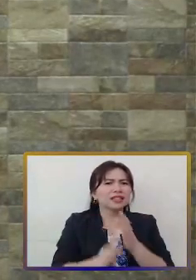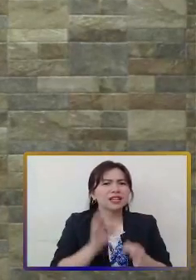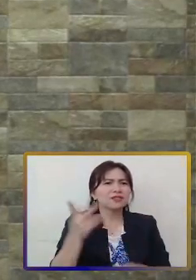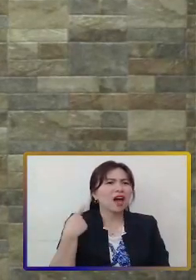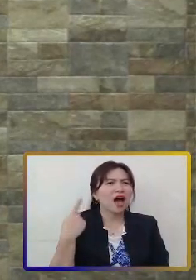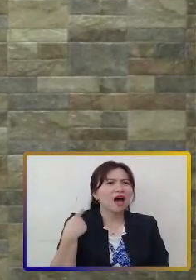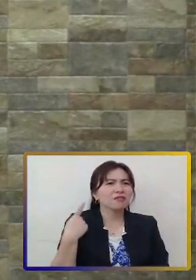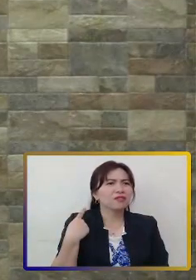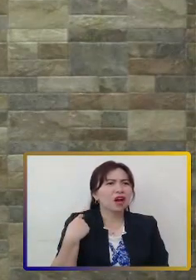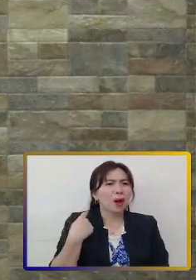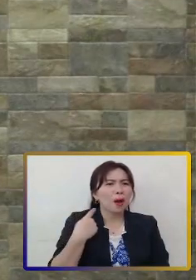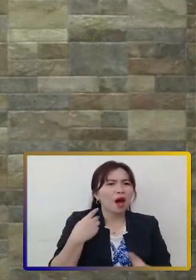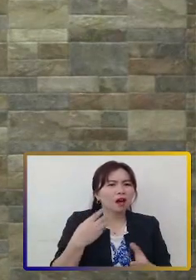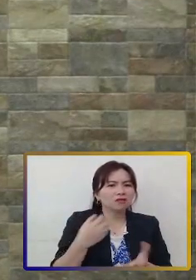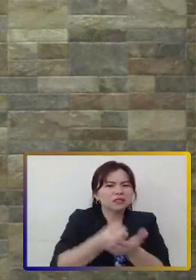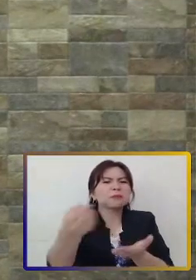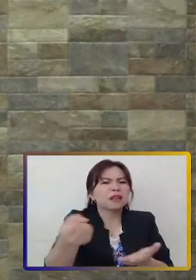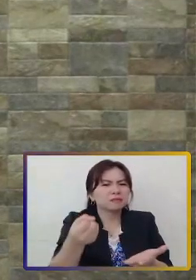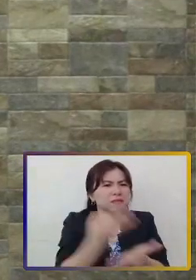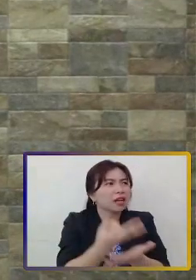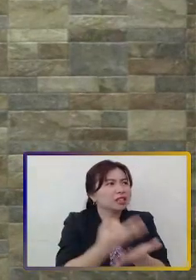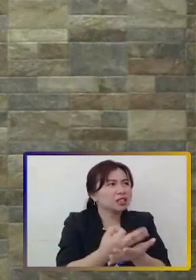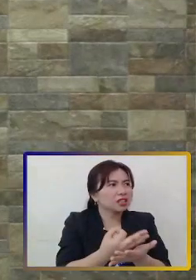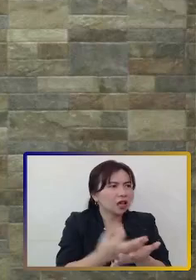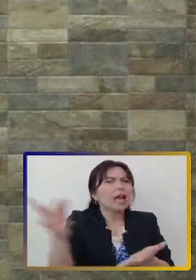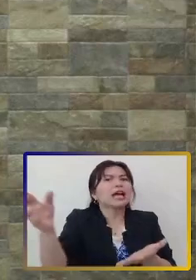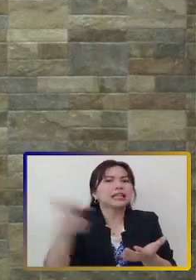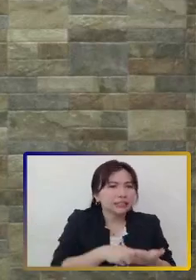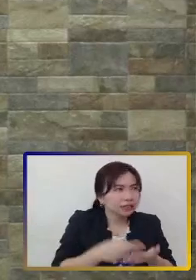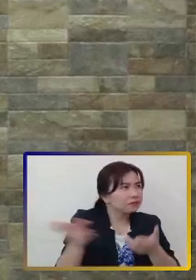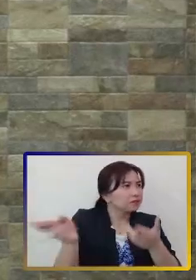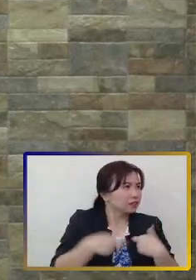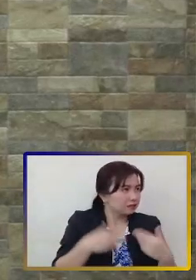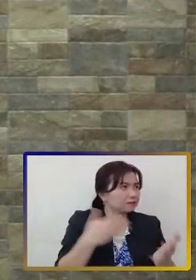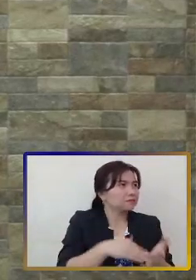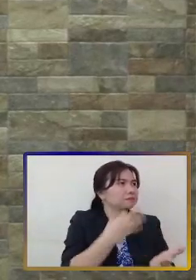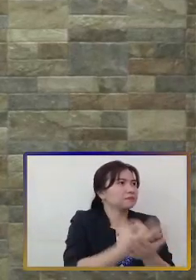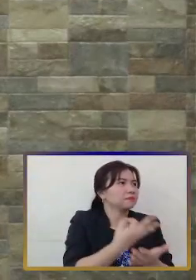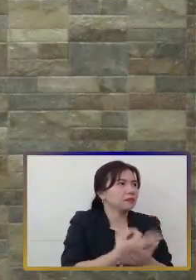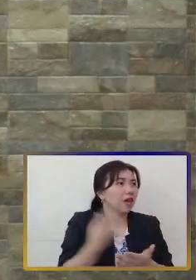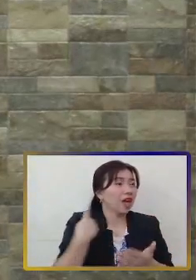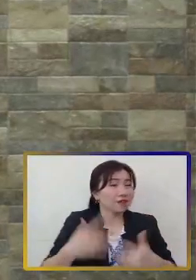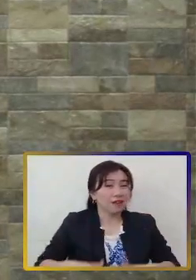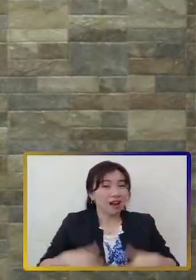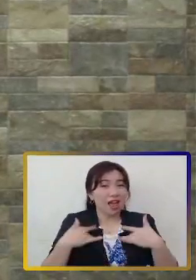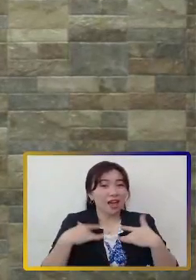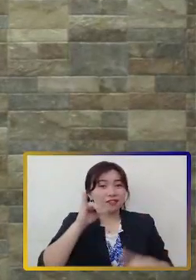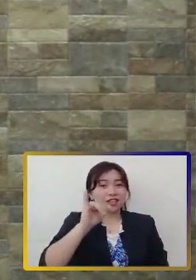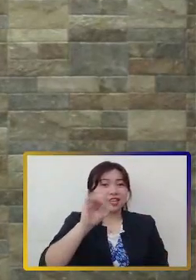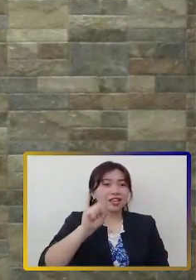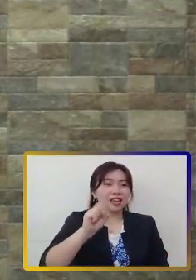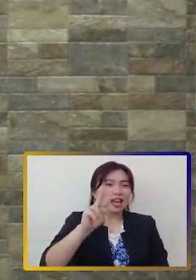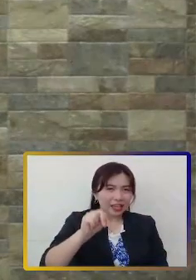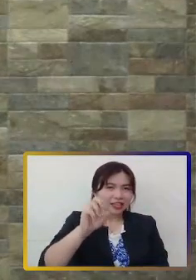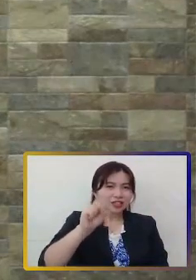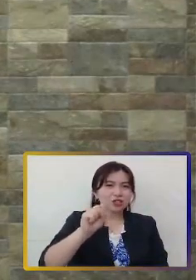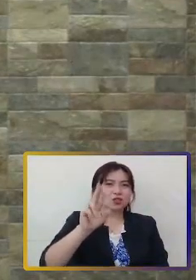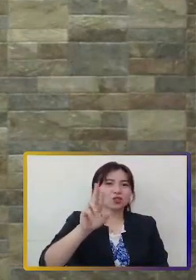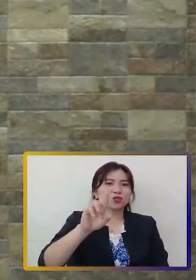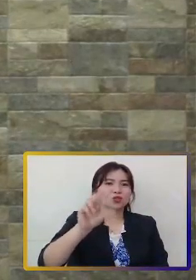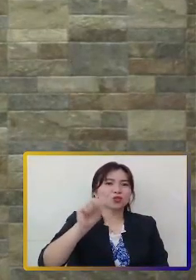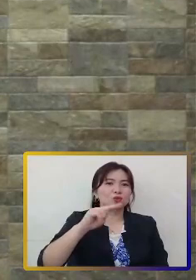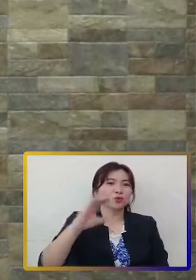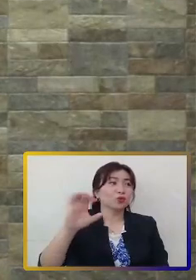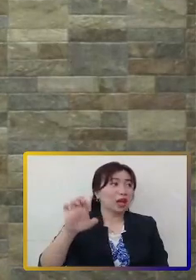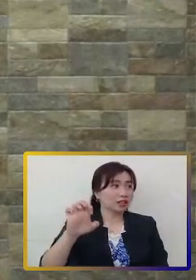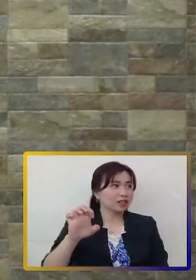balik you see meron pa tayong tinatawag na life insurance mga kapatid but let me Remind you this morning there is only one way